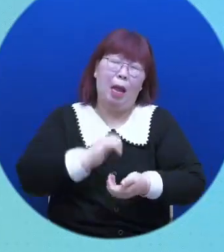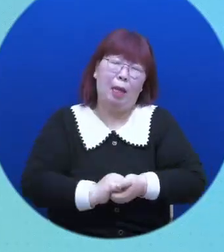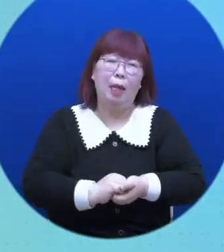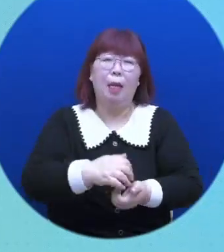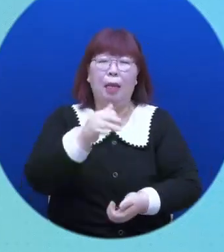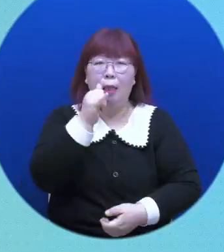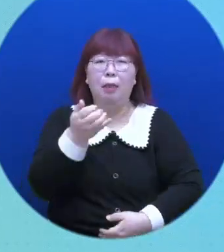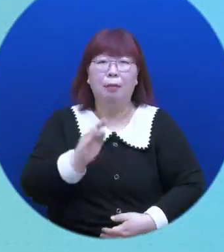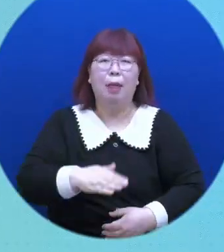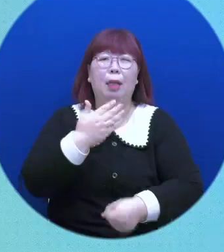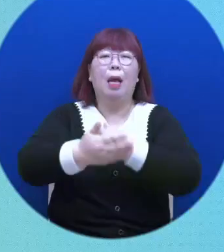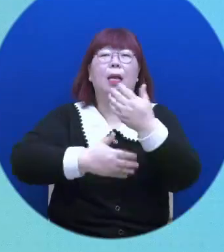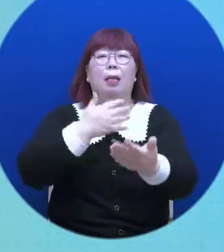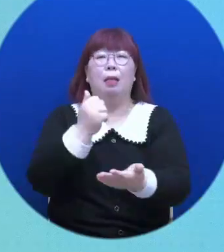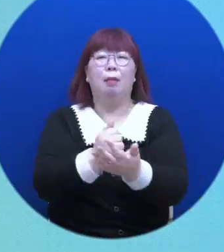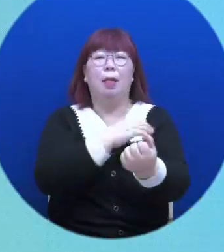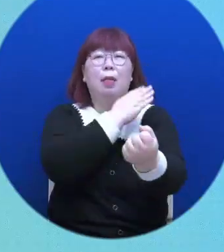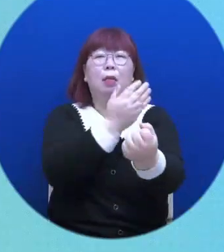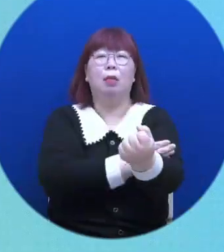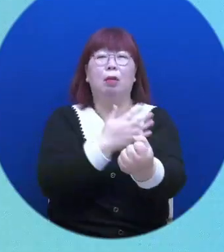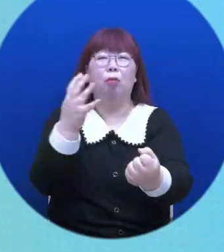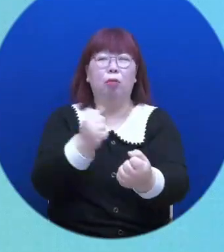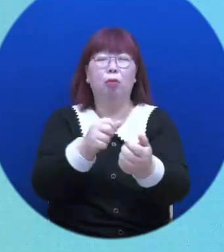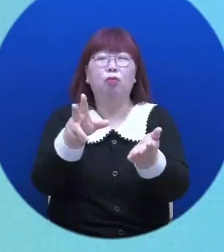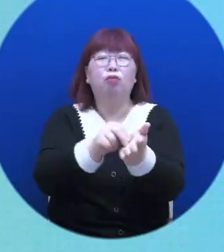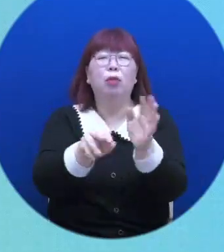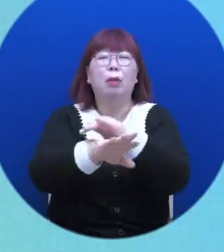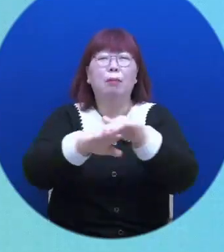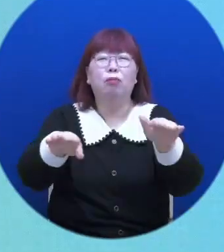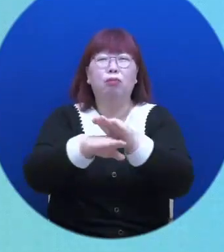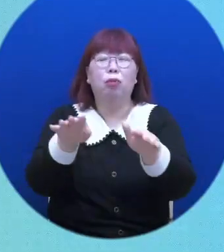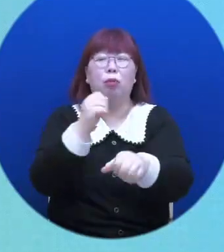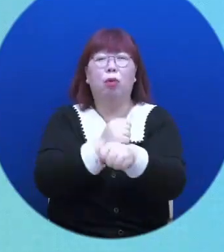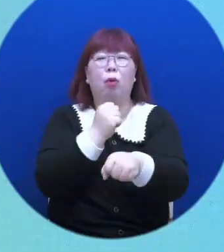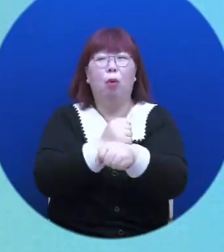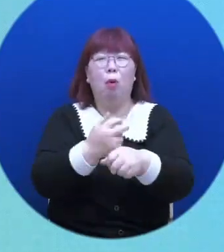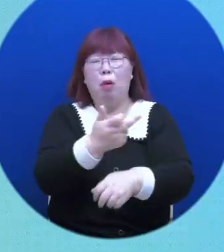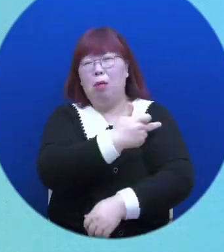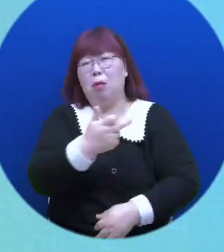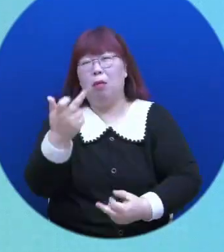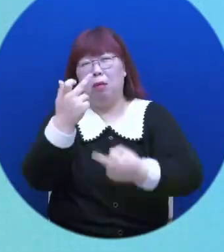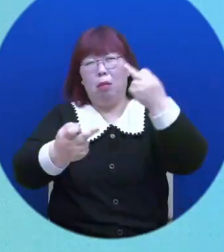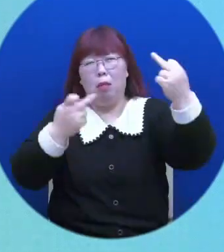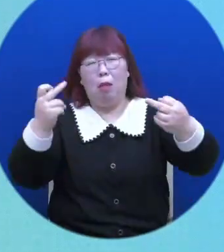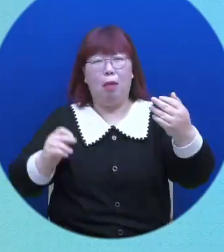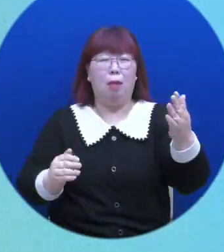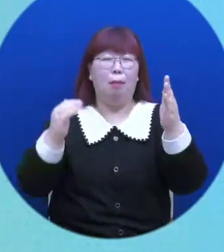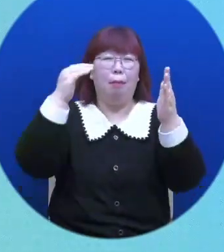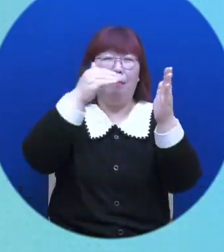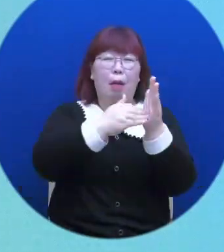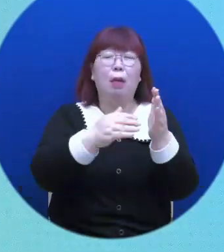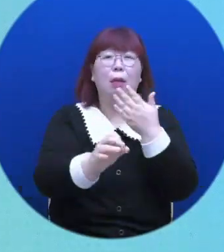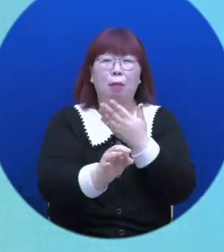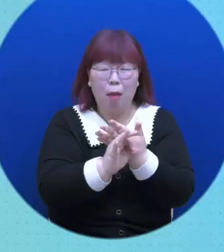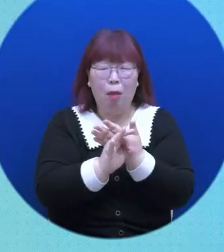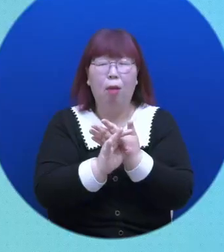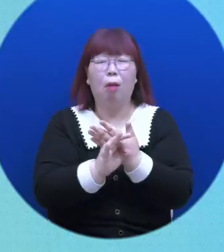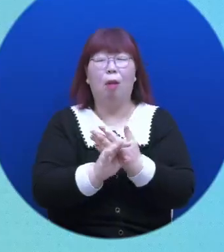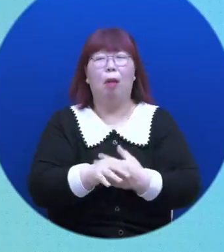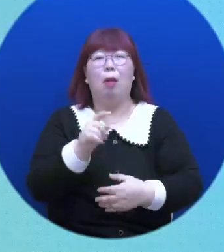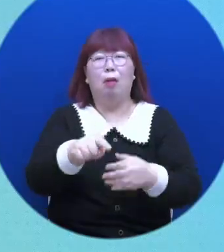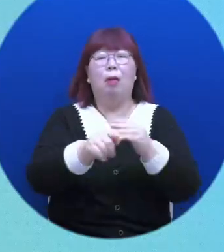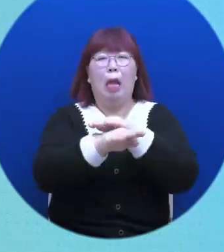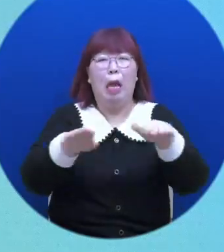하나님의 능력으로 그 문제를 풀어가게 만드는 것이고, 태산이 막히면 평지가 되게 하는 것이고, 홍해가